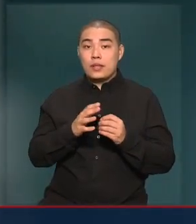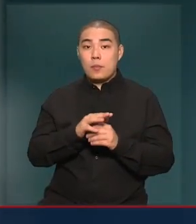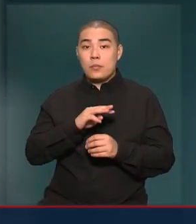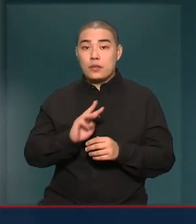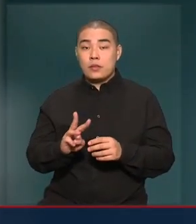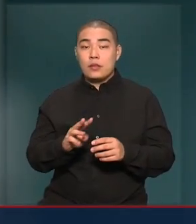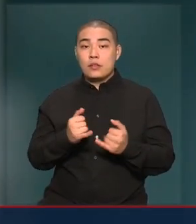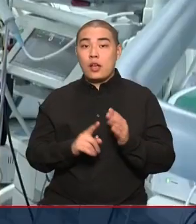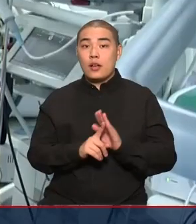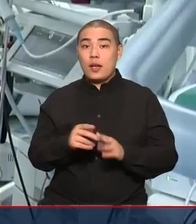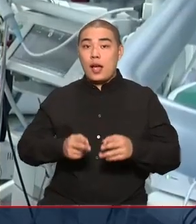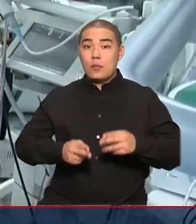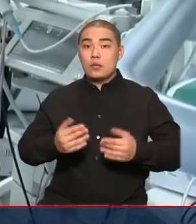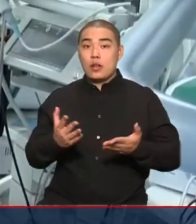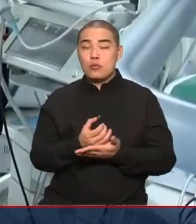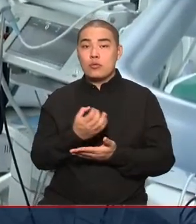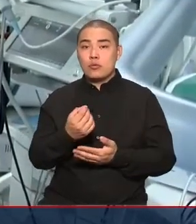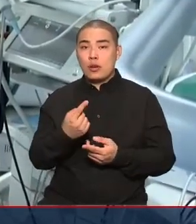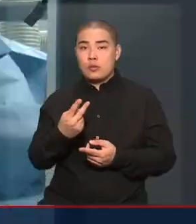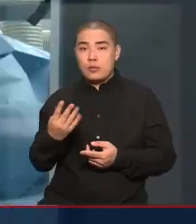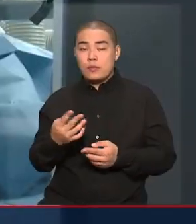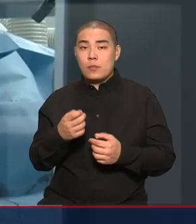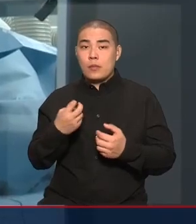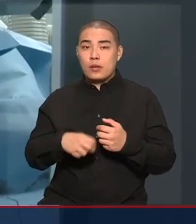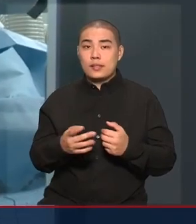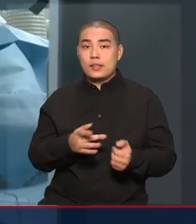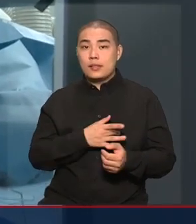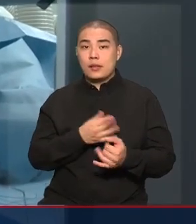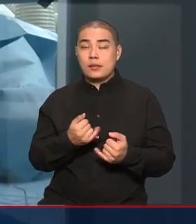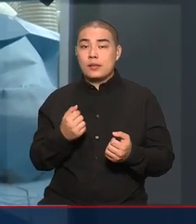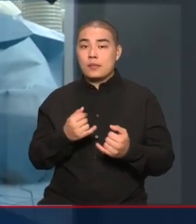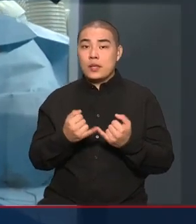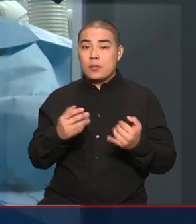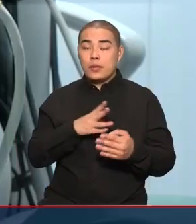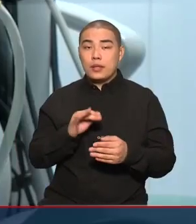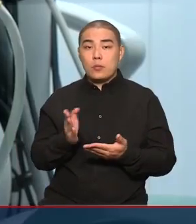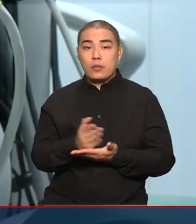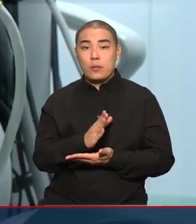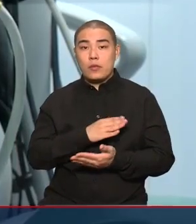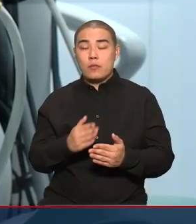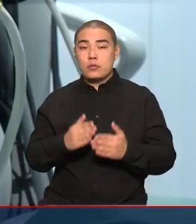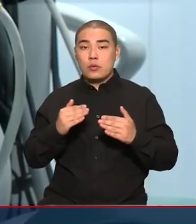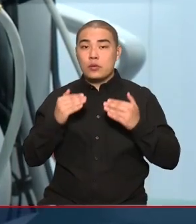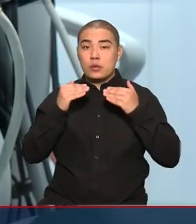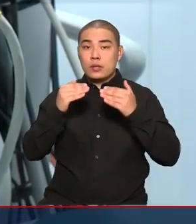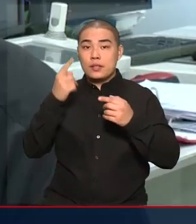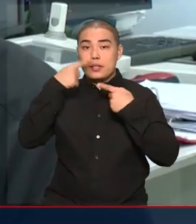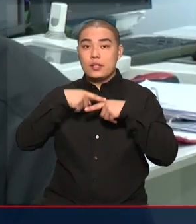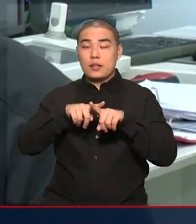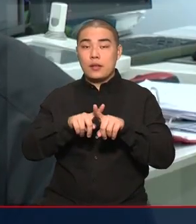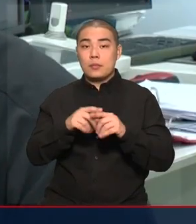начала операции кардиохирург нашел еще несколько поврежденных сердечных мышц и устранил с помощью высокотехнологичных